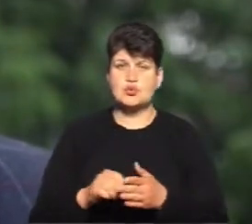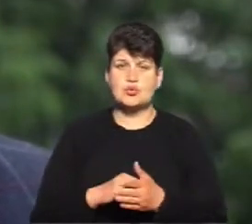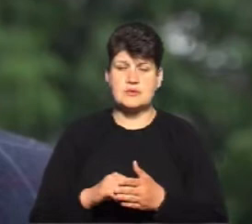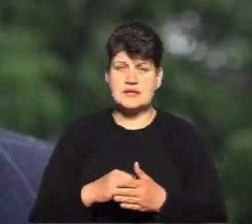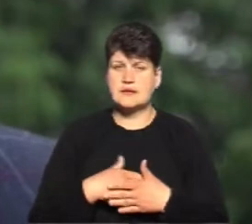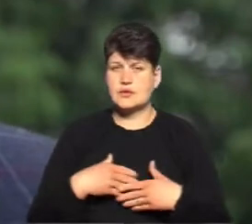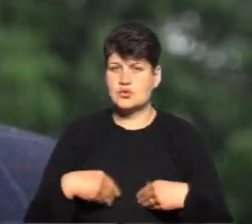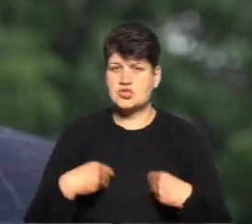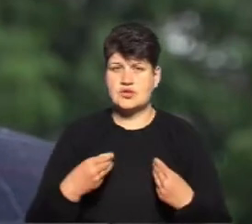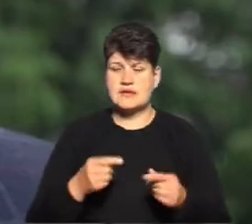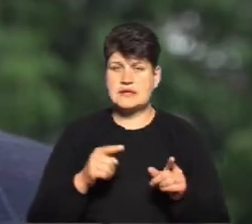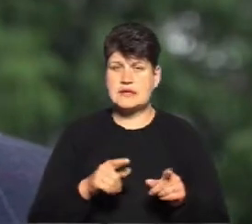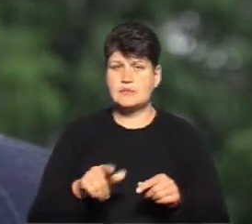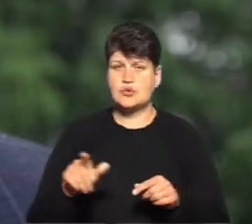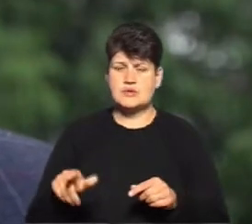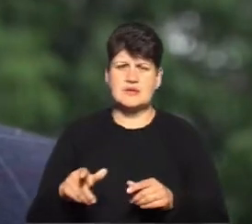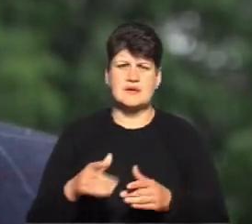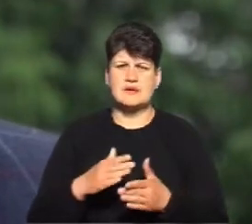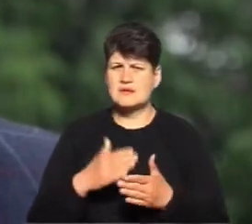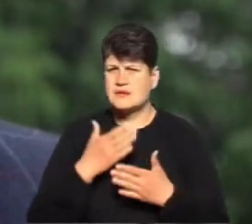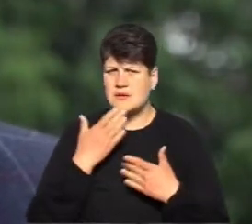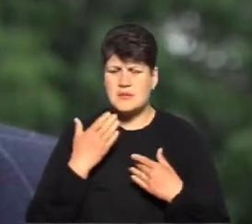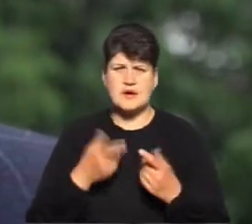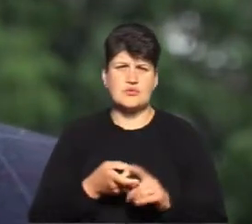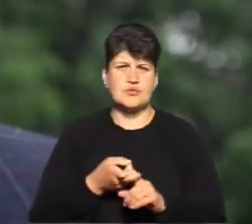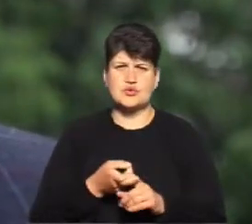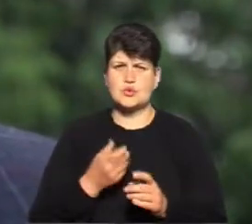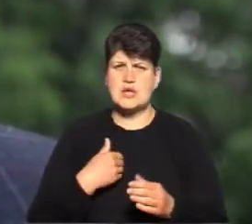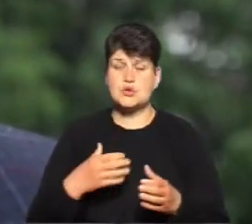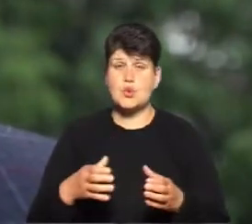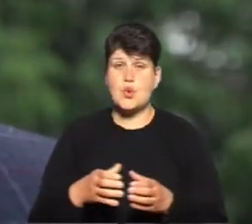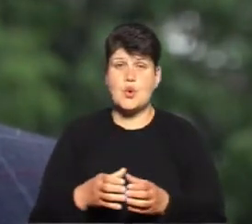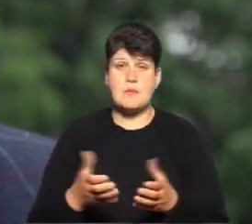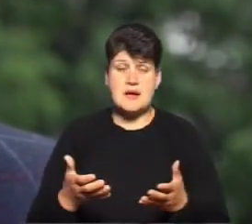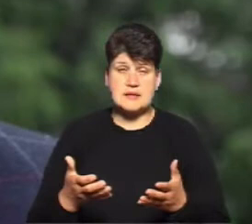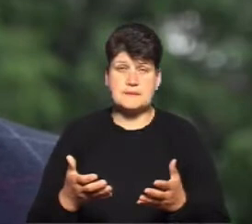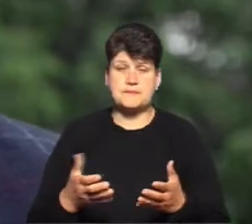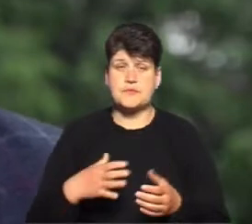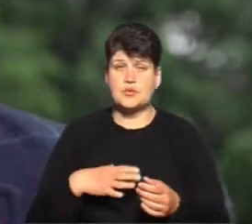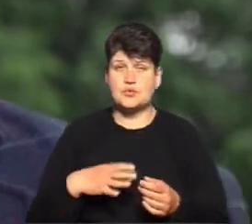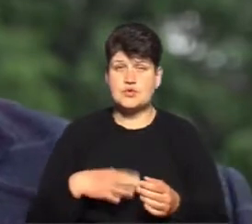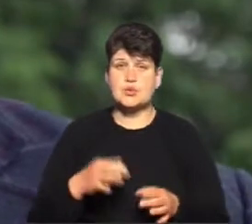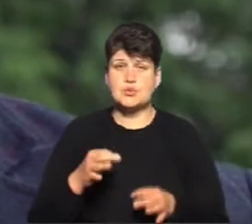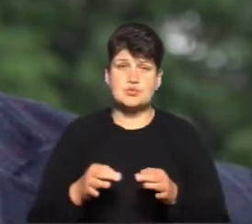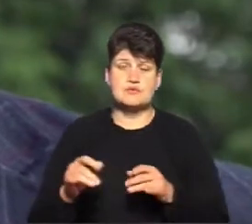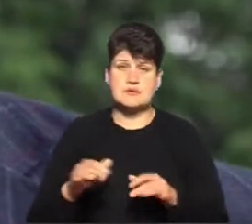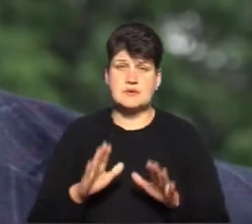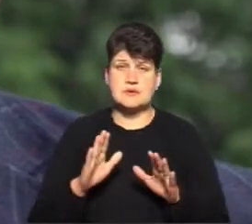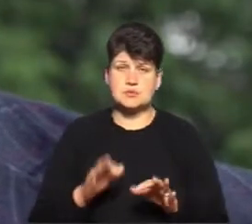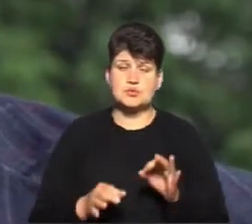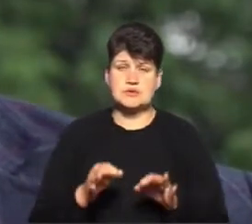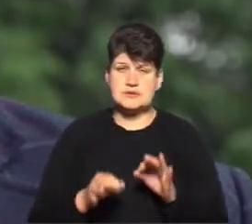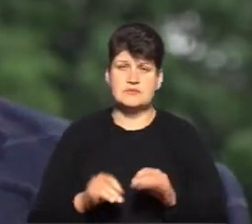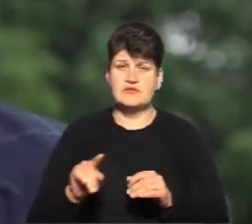людям, які абсолютно не мають відношення до нашої громади, все ж таки очікую судові справи. справи, які будуть судитися, і вимагати, щоб все ж таки ми цю